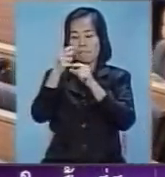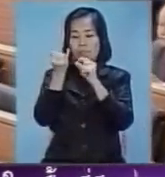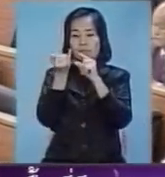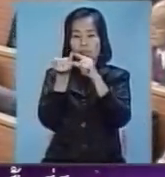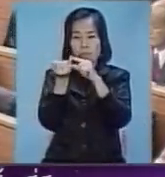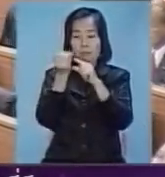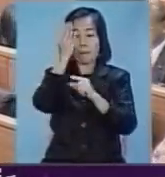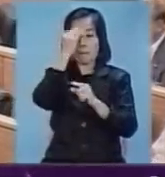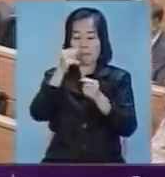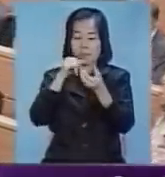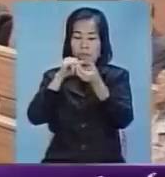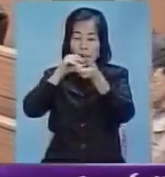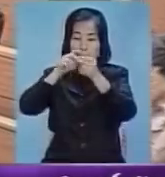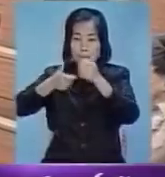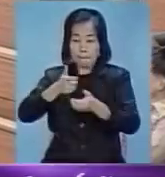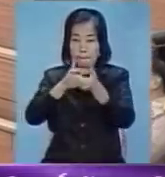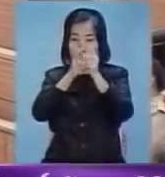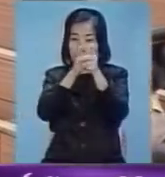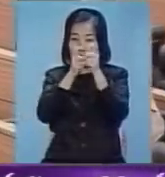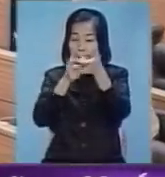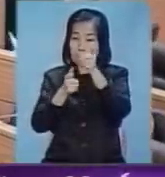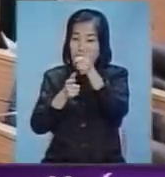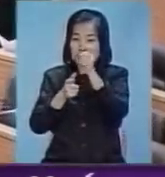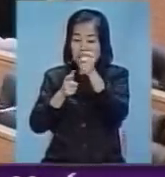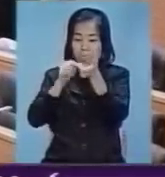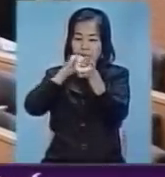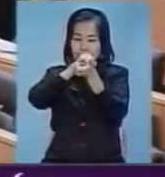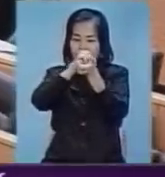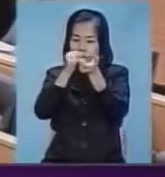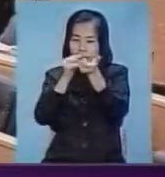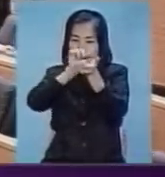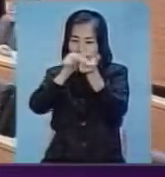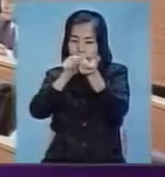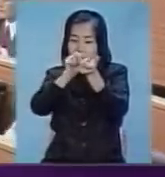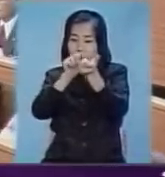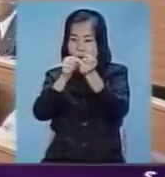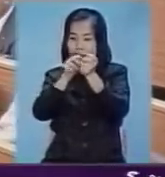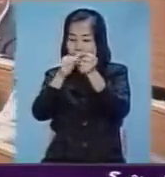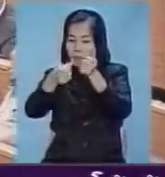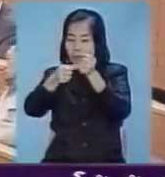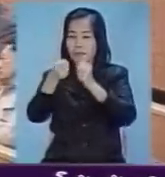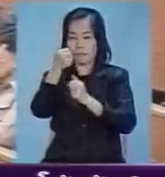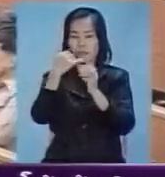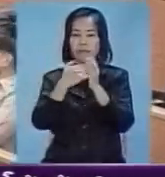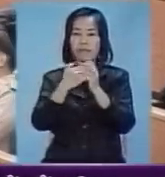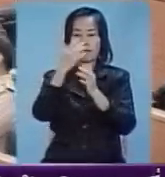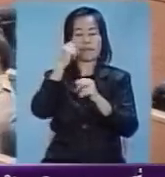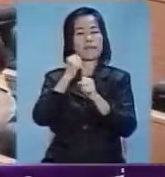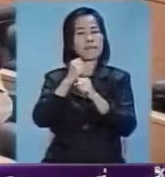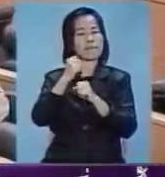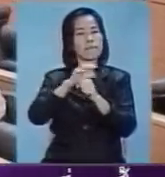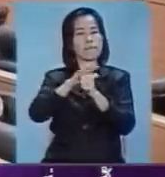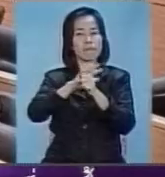เราเห็นวพื้นลูกซองน่จะทำมัตรายให้กับพี่น้องปชาชนน้อยที่สุดแล้วก็บอกครับว่า